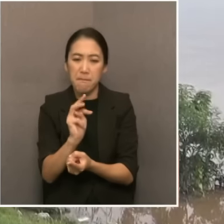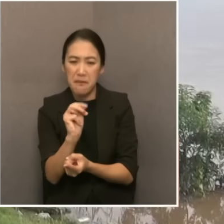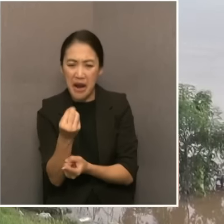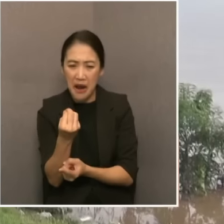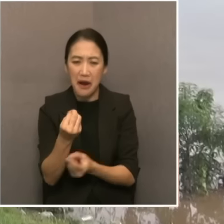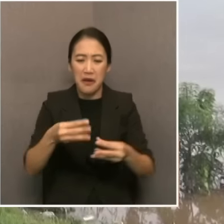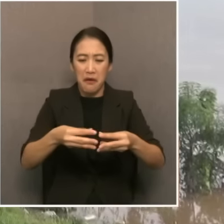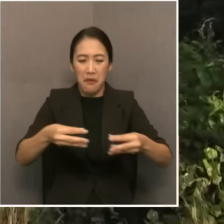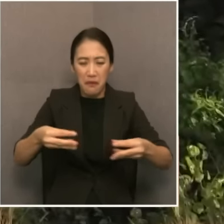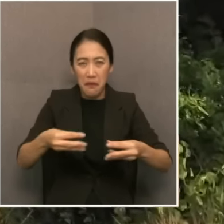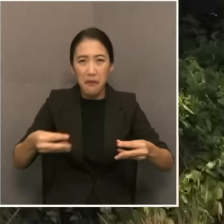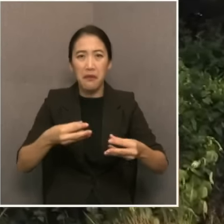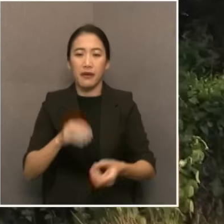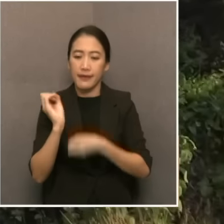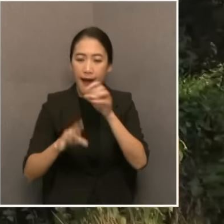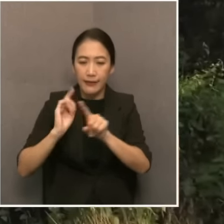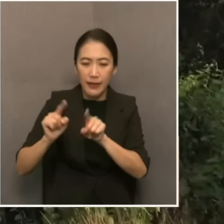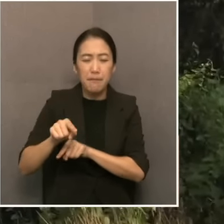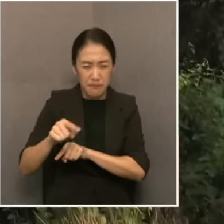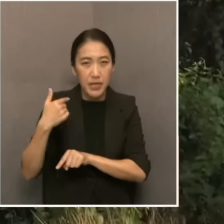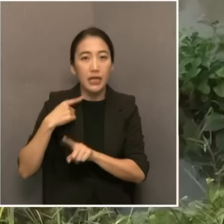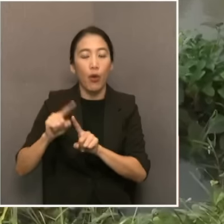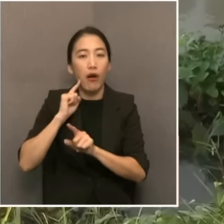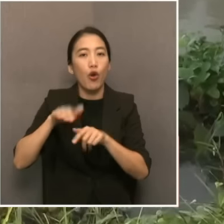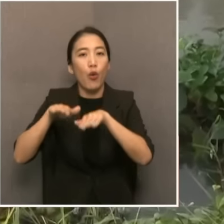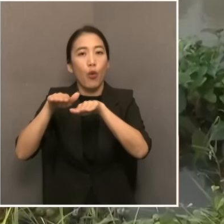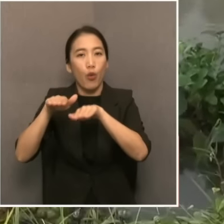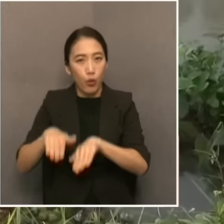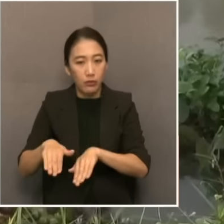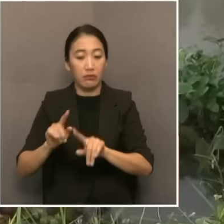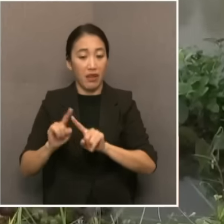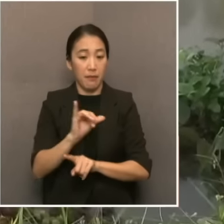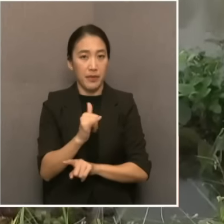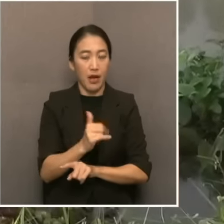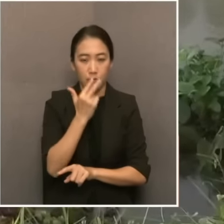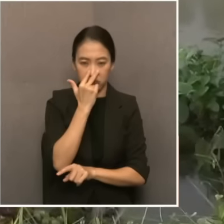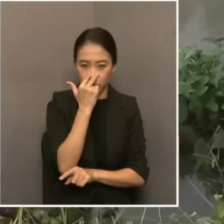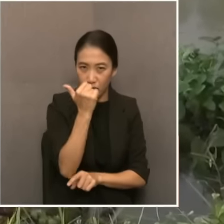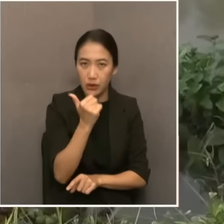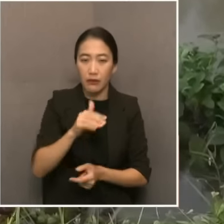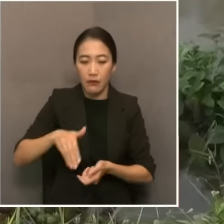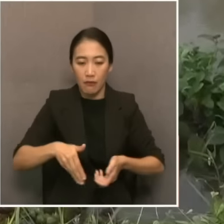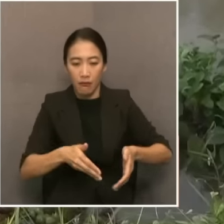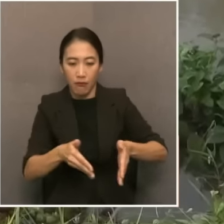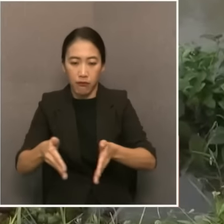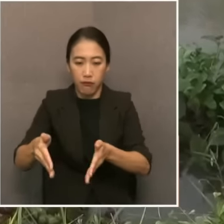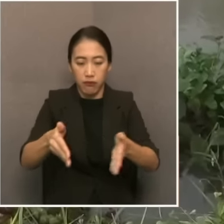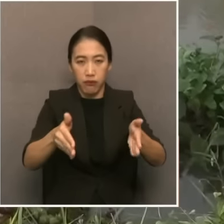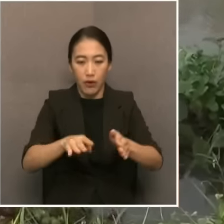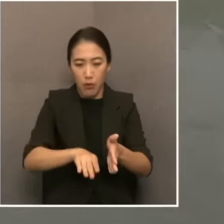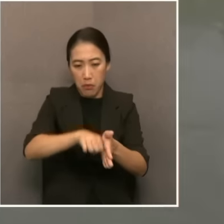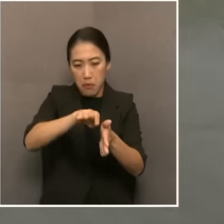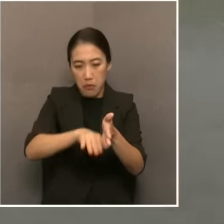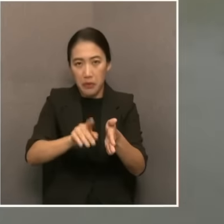ายน้ำมีปริมาณลดลงแต่ยังคงต้องเฝ้าระวังระดับน้ำโขงอย่างใกล้ชิดเนื่องจากทางกระทรวงพลังงานและบ่อ